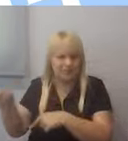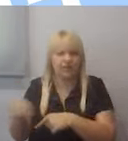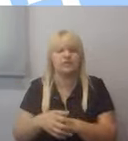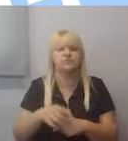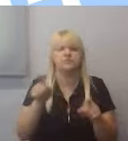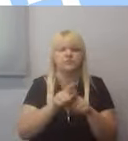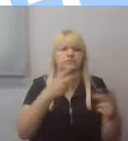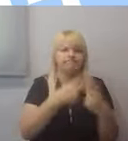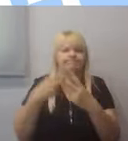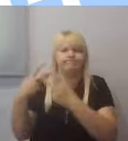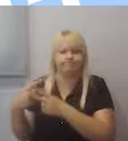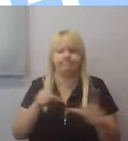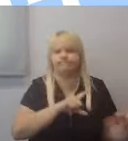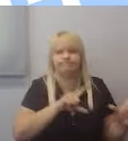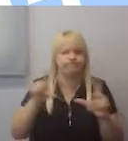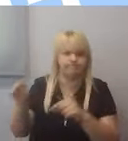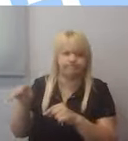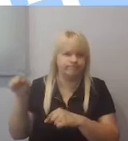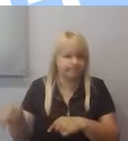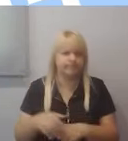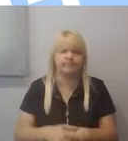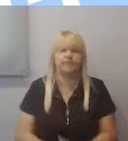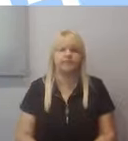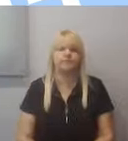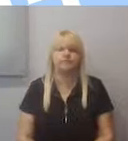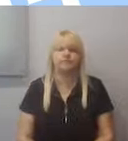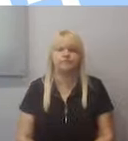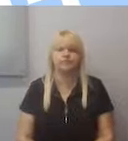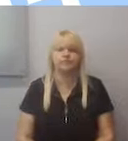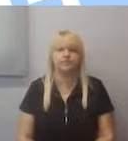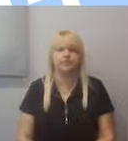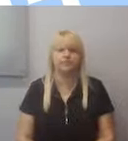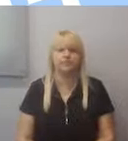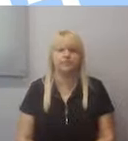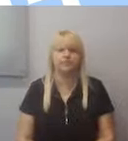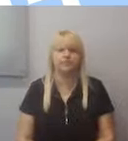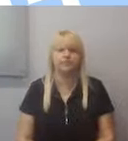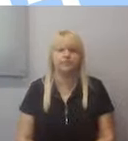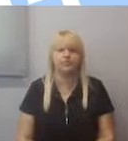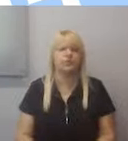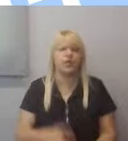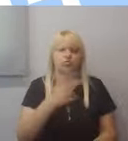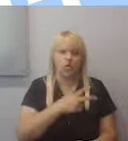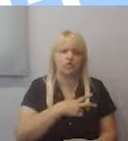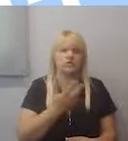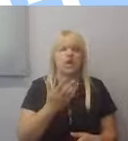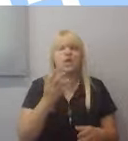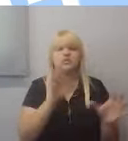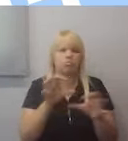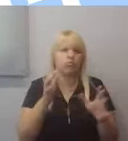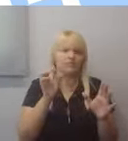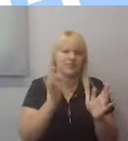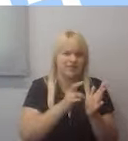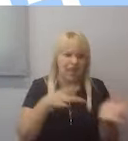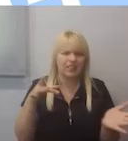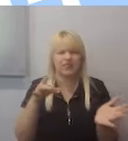ieslodzī to pārvietošana tiks nogādāta uz citu ieslodzījuma vietu tāpat arī sociālās aprūpes centri un